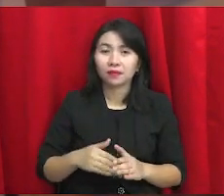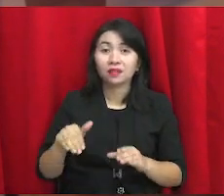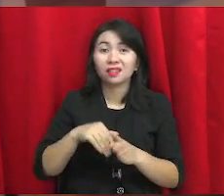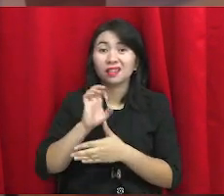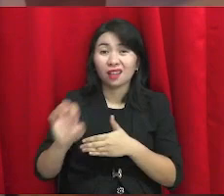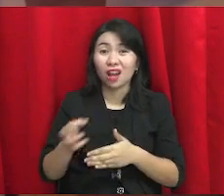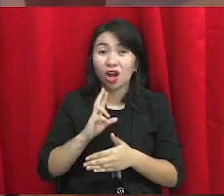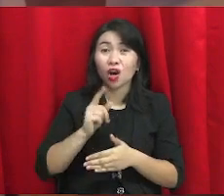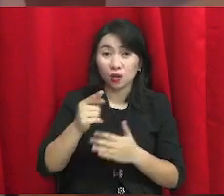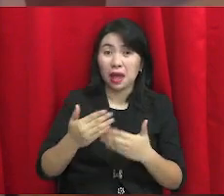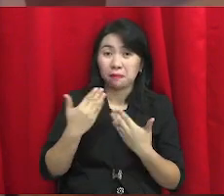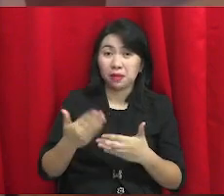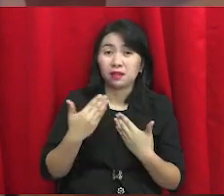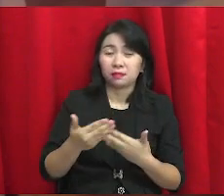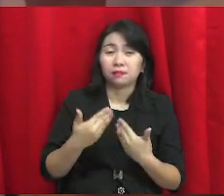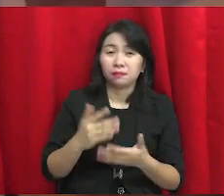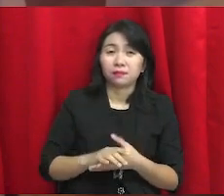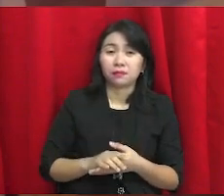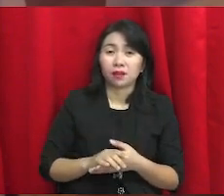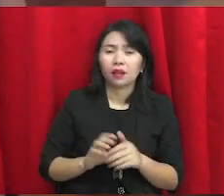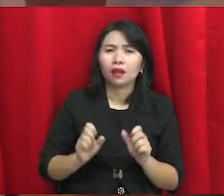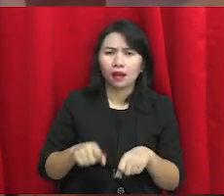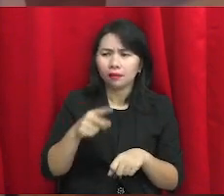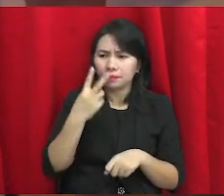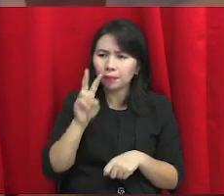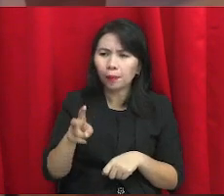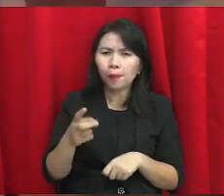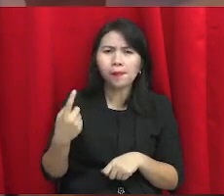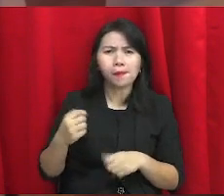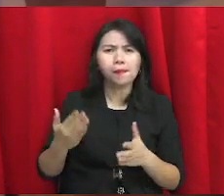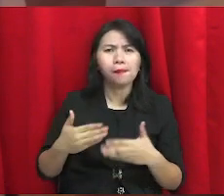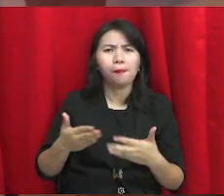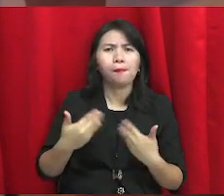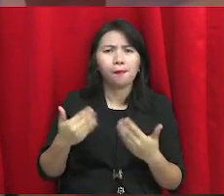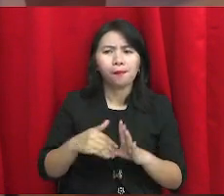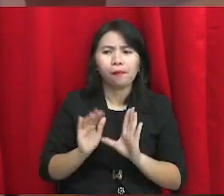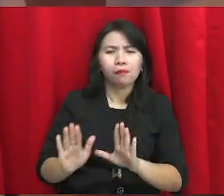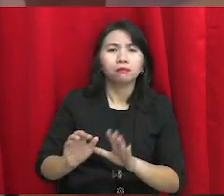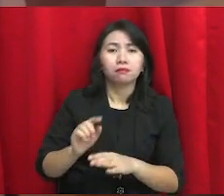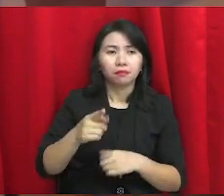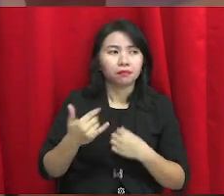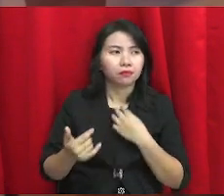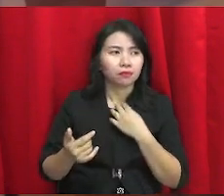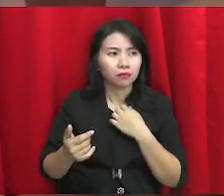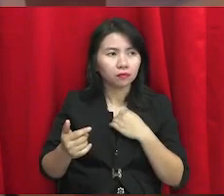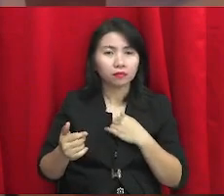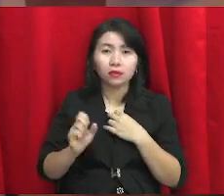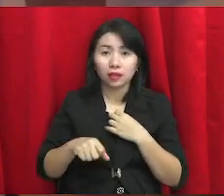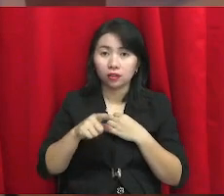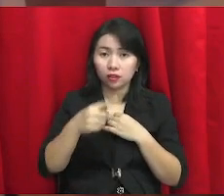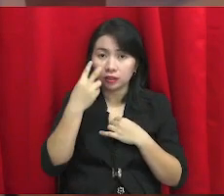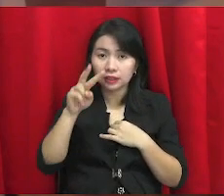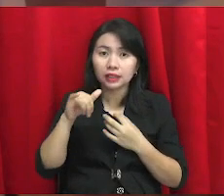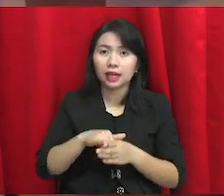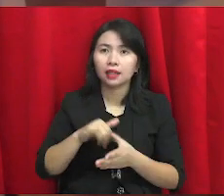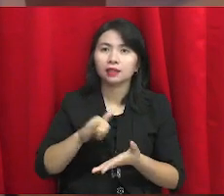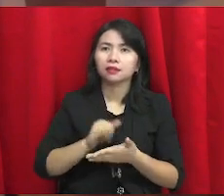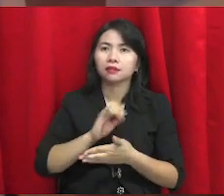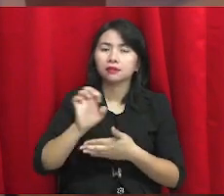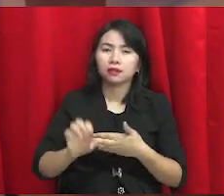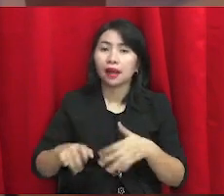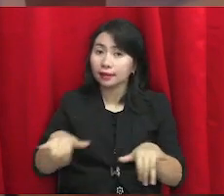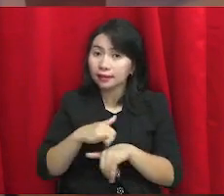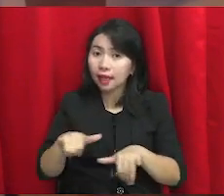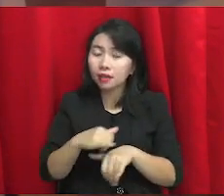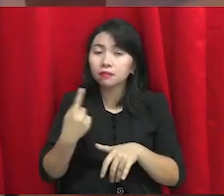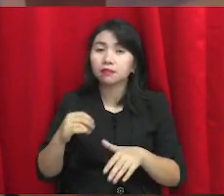ka pa rin kaya. Yun. Nakikita mo ba, yung saya mo na yan, sa pagpilit mo ng gusto mo, makikita mo yan sa dulo? The same yung